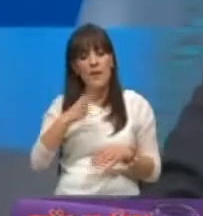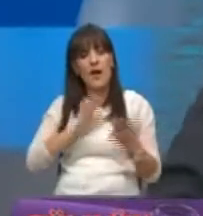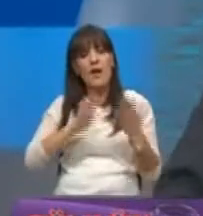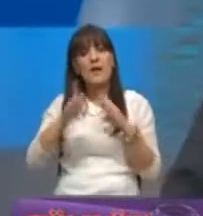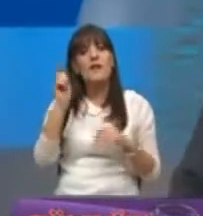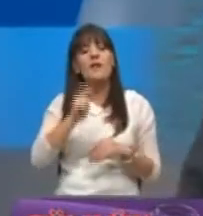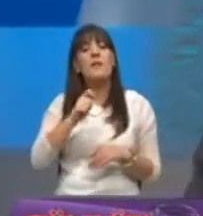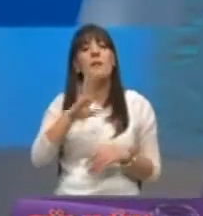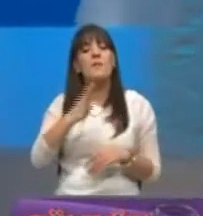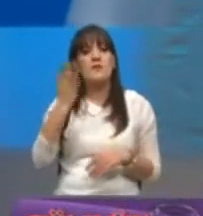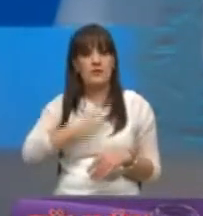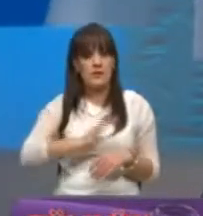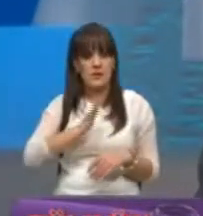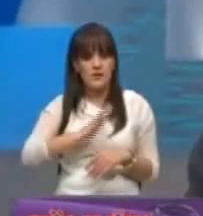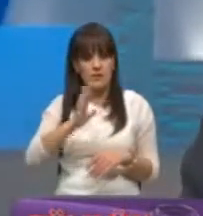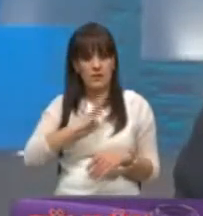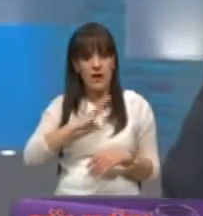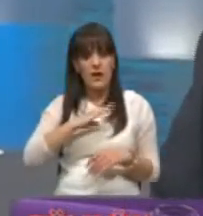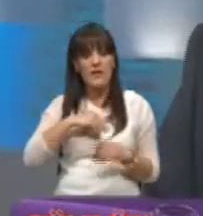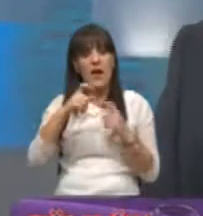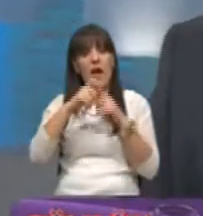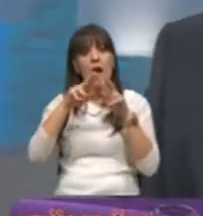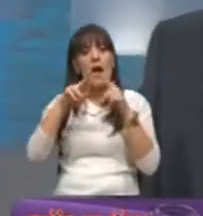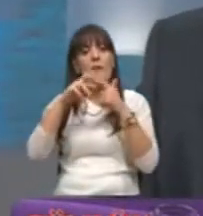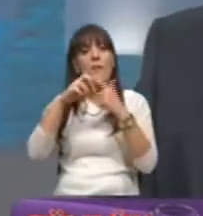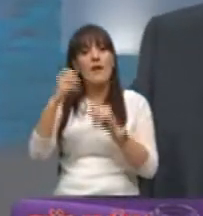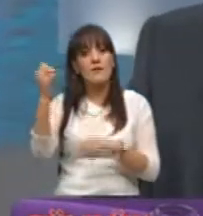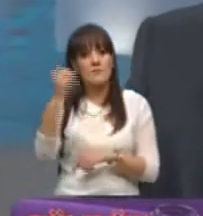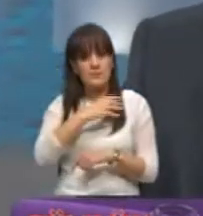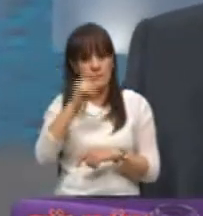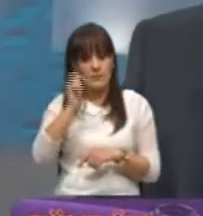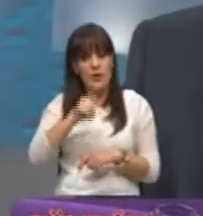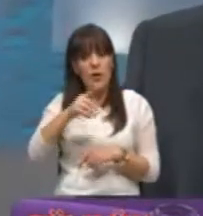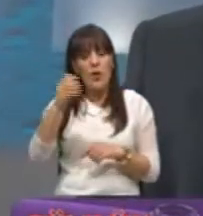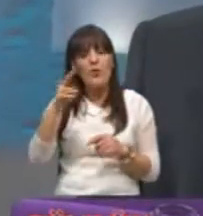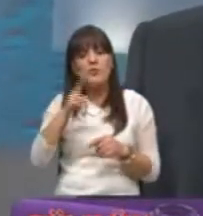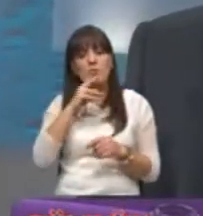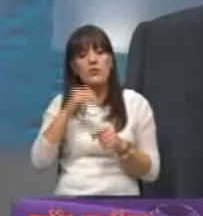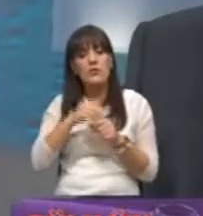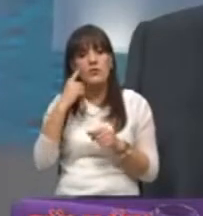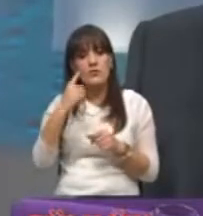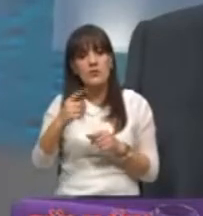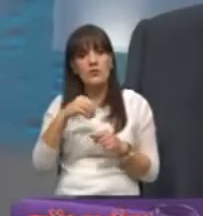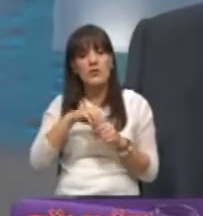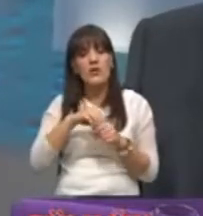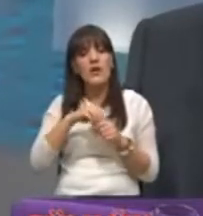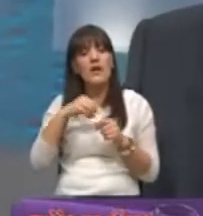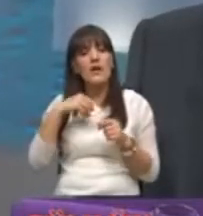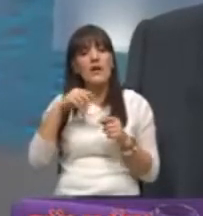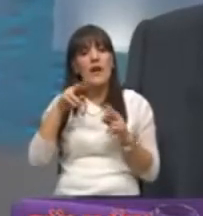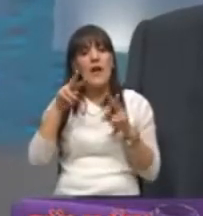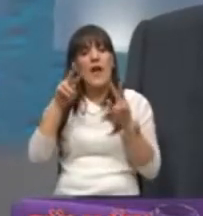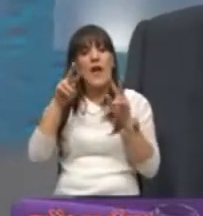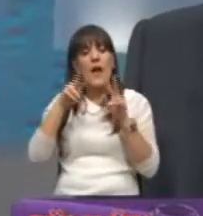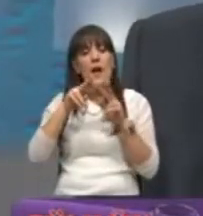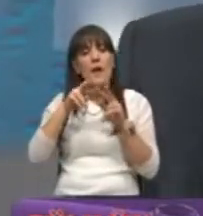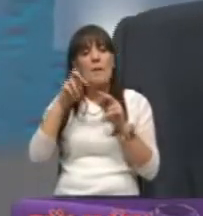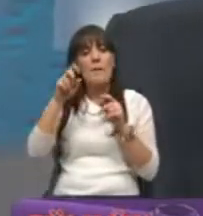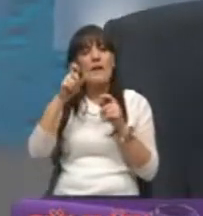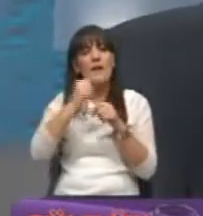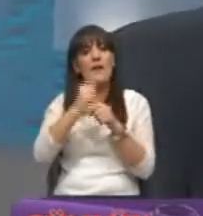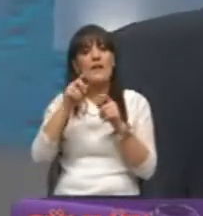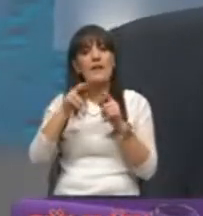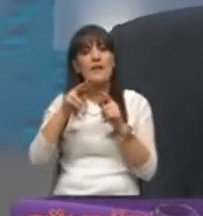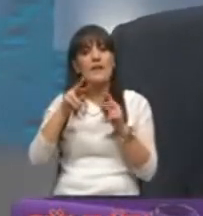şikayetim vardı. MR çektirdim. MR sonucunda da impingement sendromu diye bir teşhis kondu